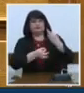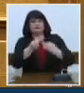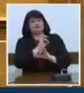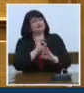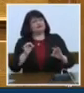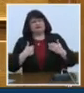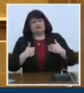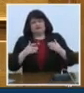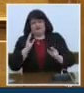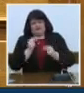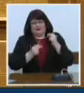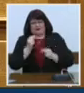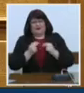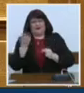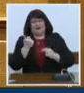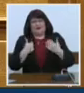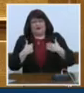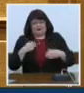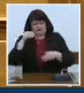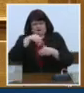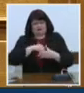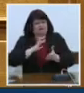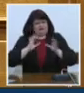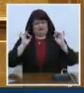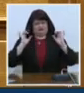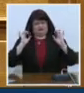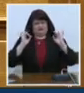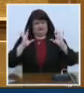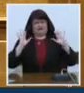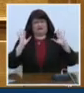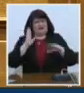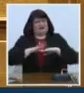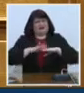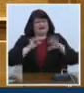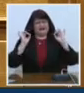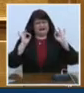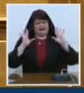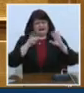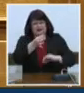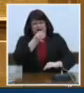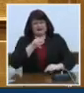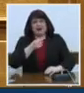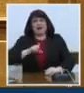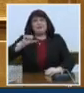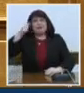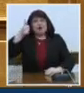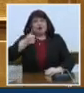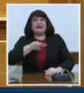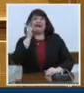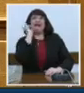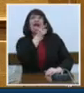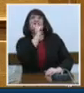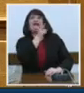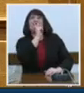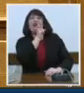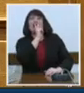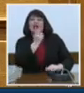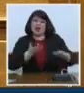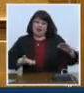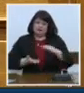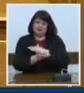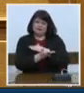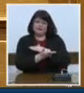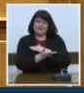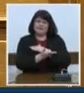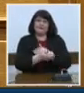εμπλοκή. Ταυτόχρονα με την πρώτη καταγγελία, την ίδια μέρα, καταγγελία που θυμίζω ήταν